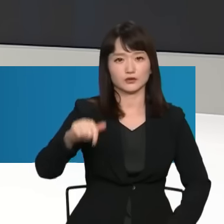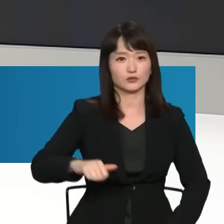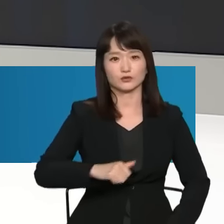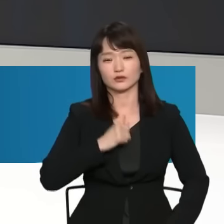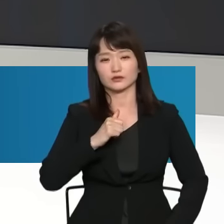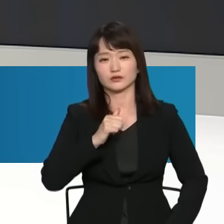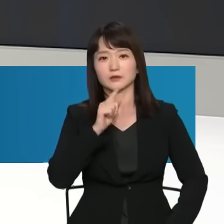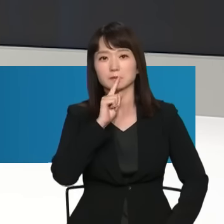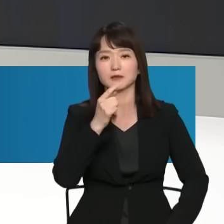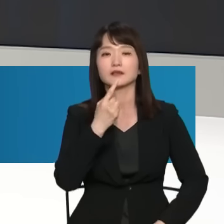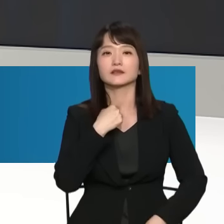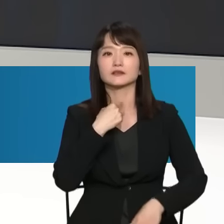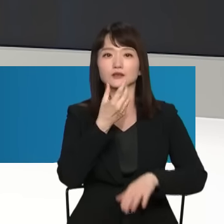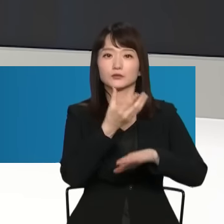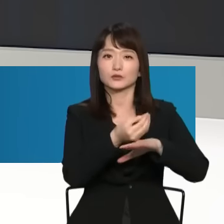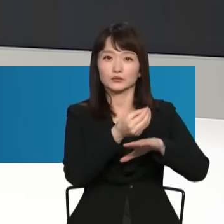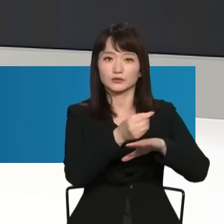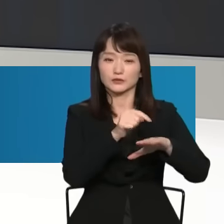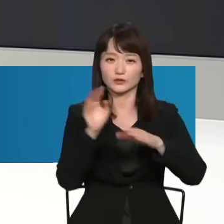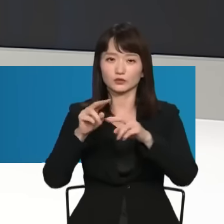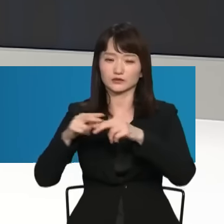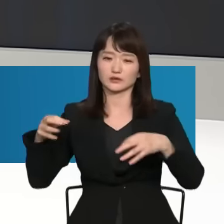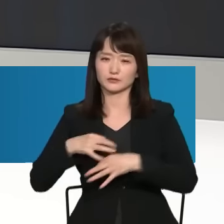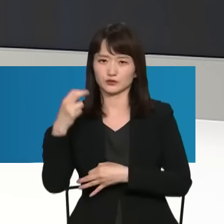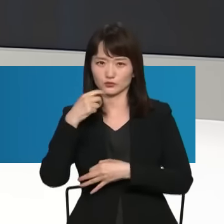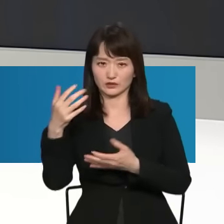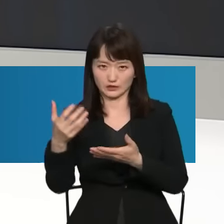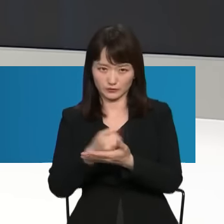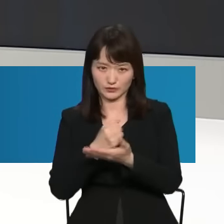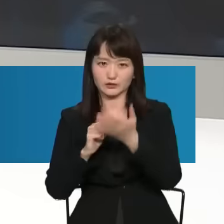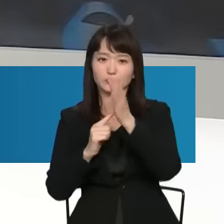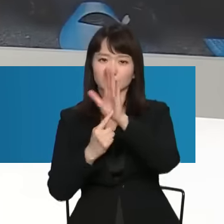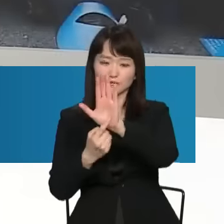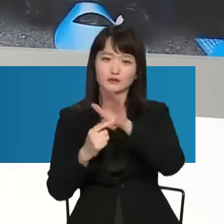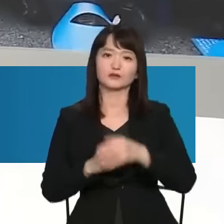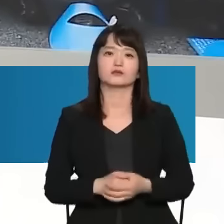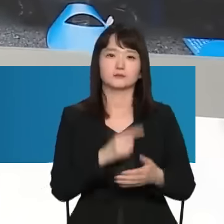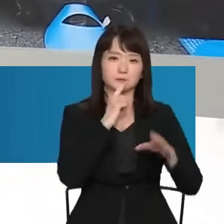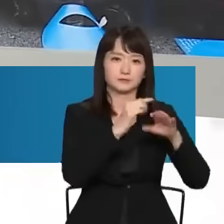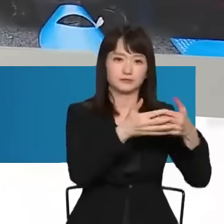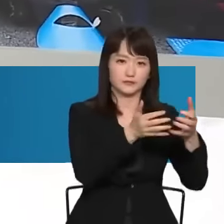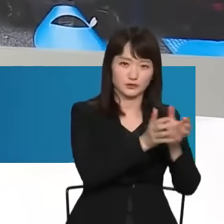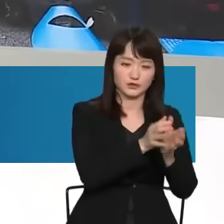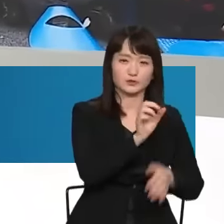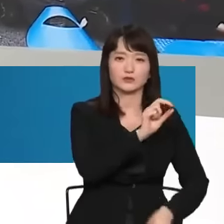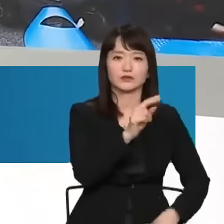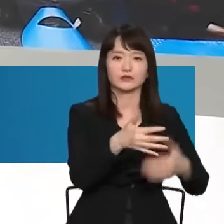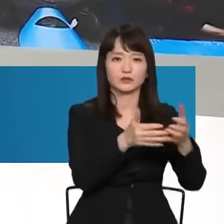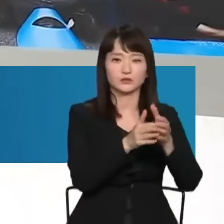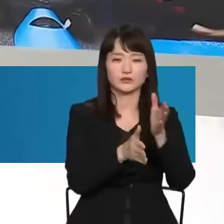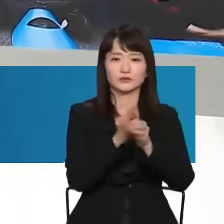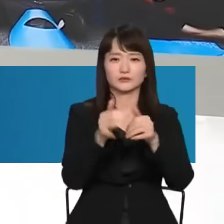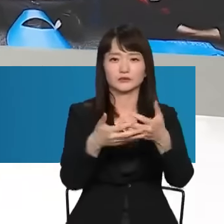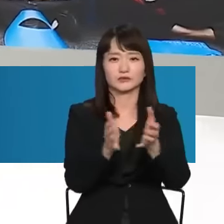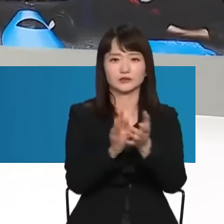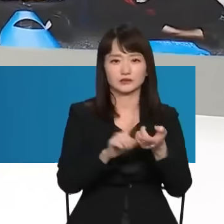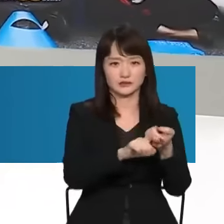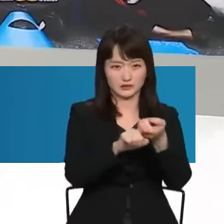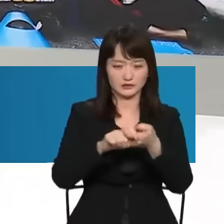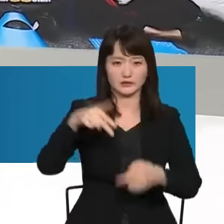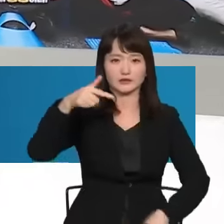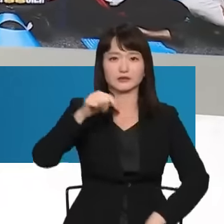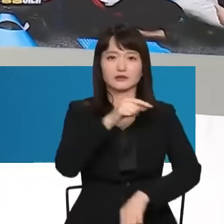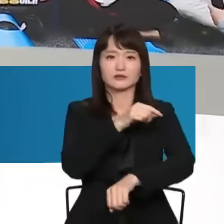공수처가 확보했다는 사실이 확인된 가운데 더불어민주당을 비롯한 야당과 시민단체 연합은 최상병 특검